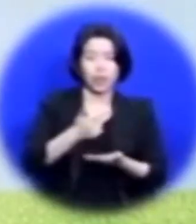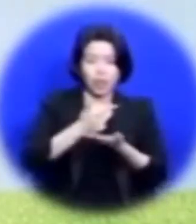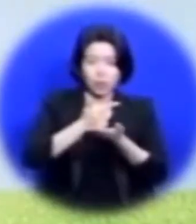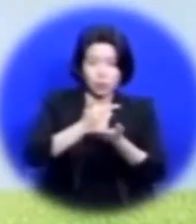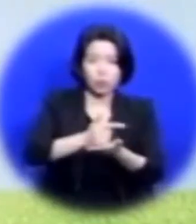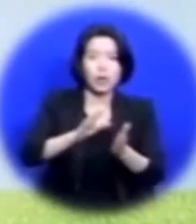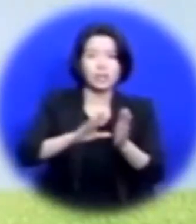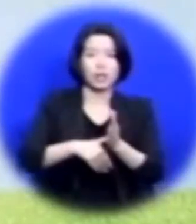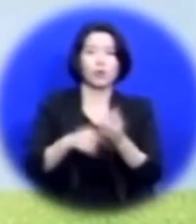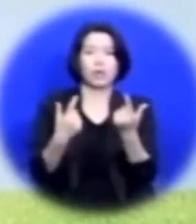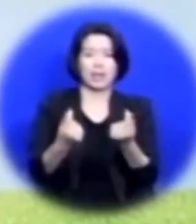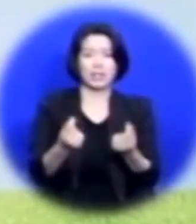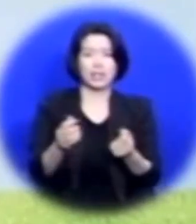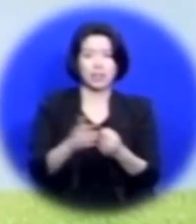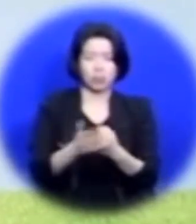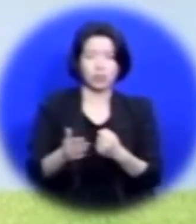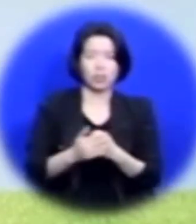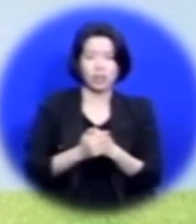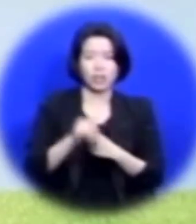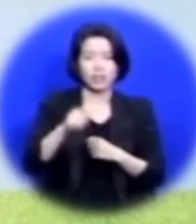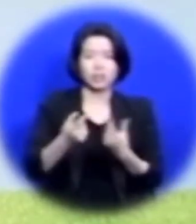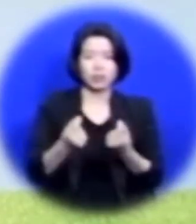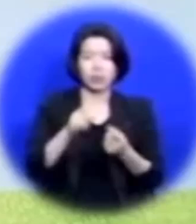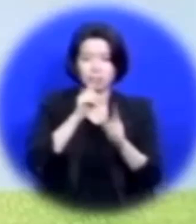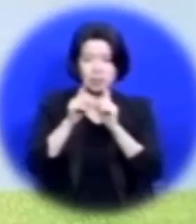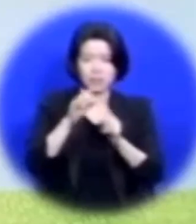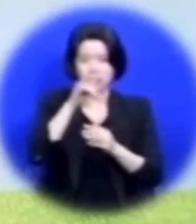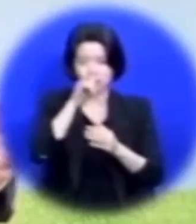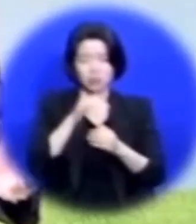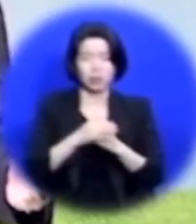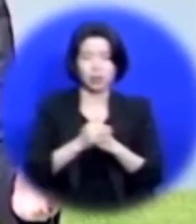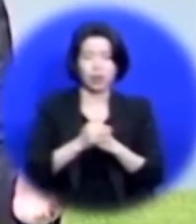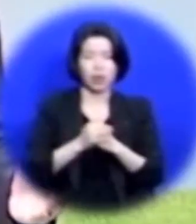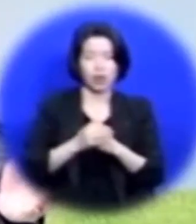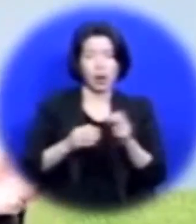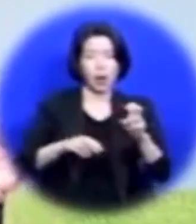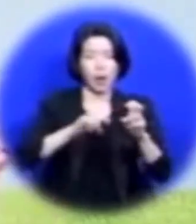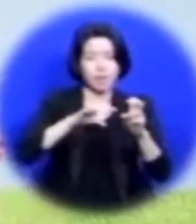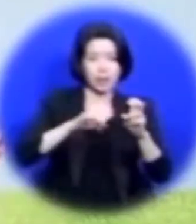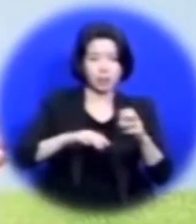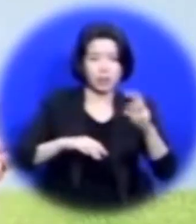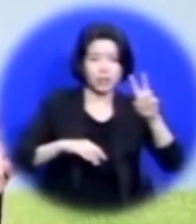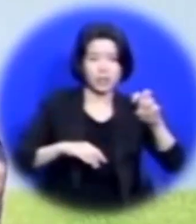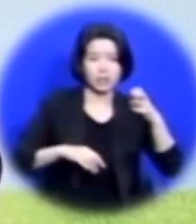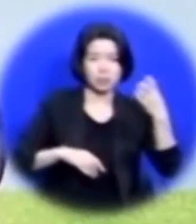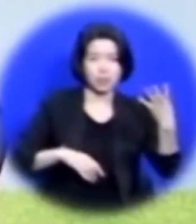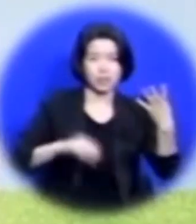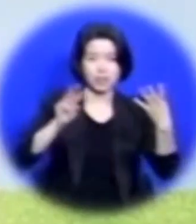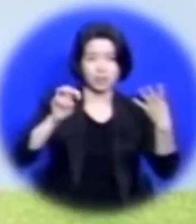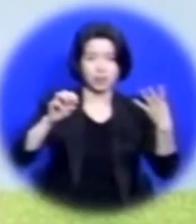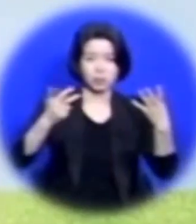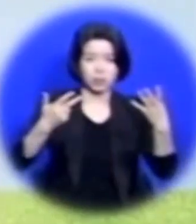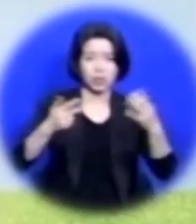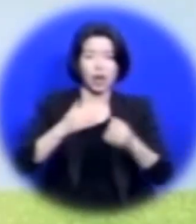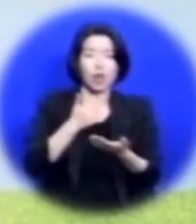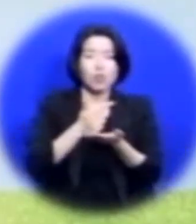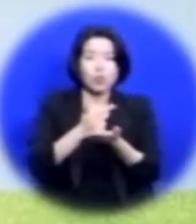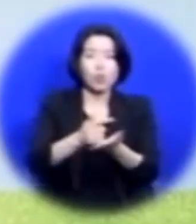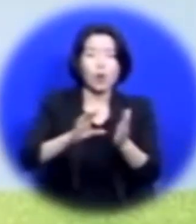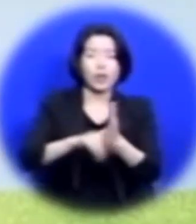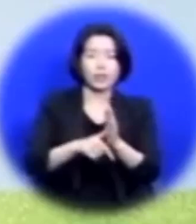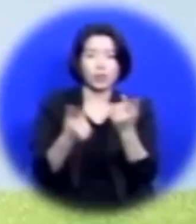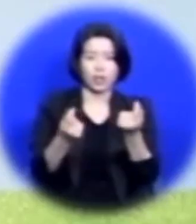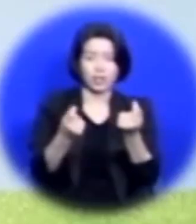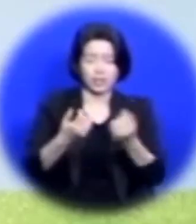같으니까 그렇게 말씀하셨어요 마태복음 24장 3 17절에 보면 노아 때와 같이 인자의